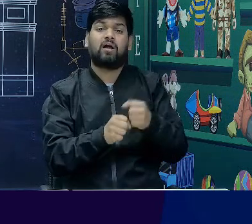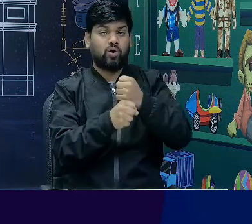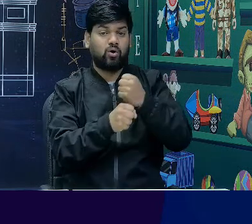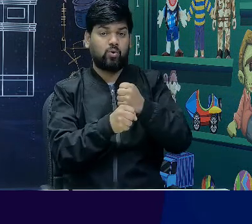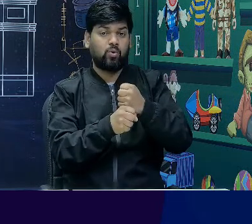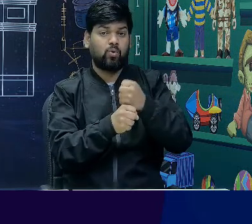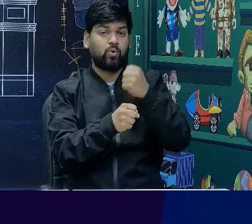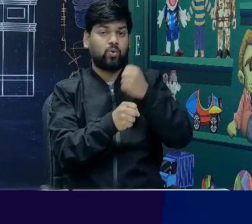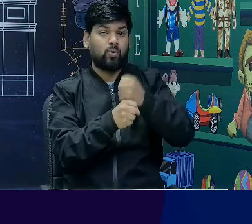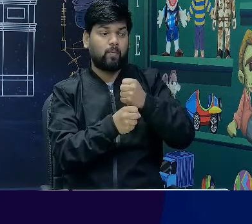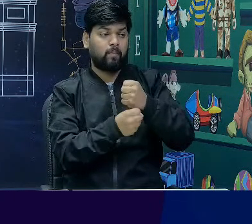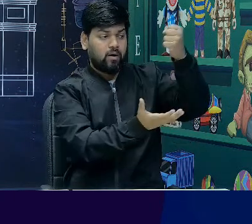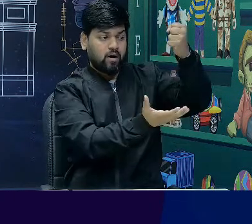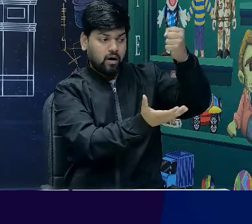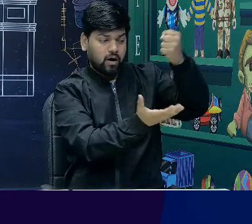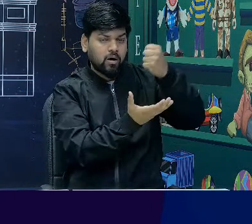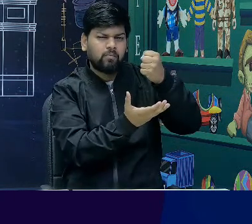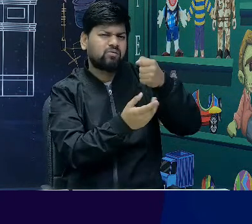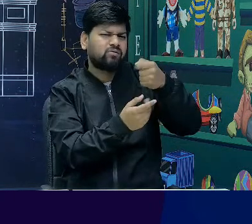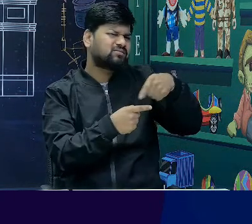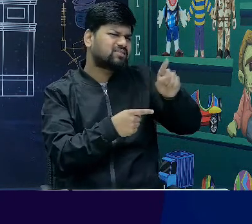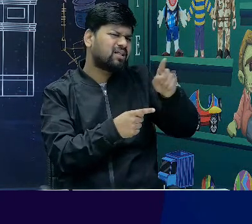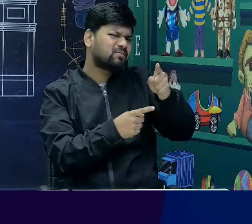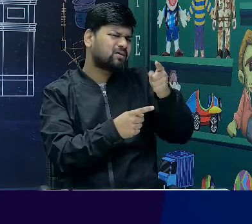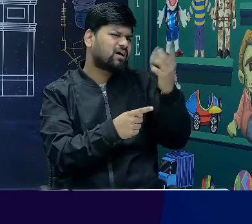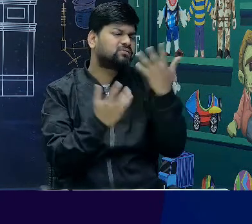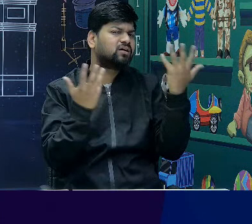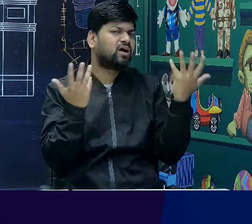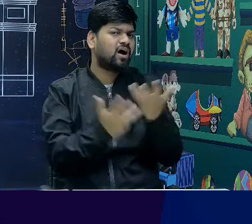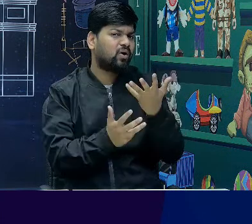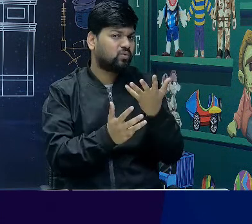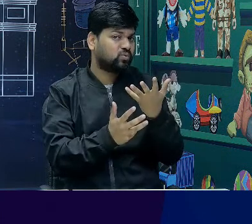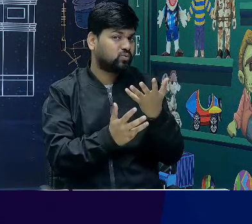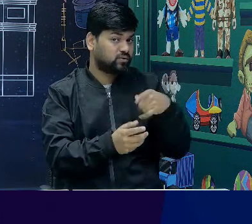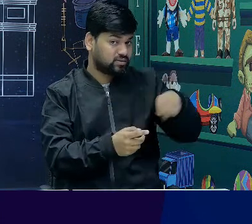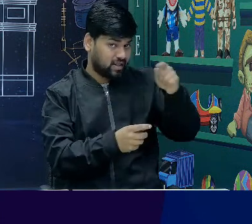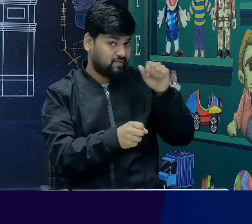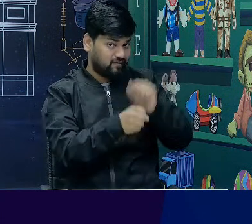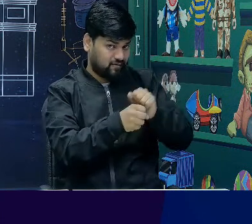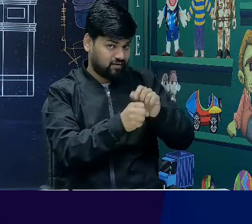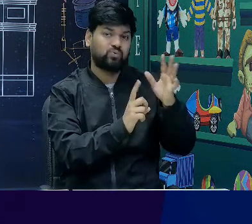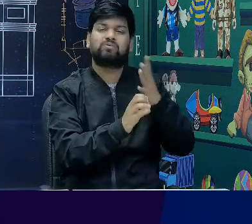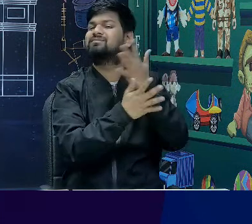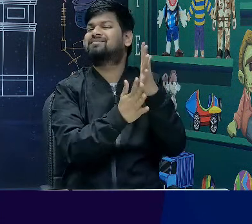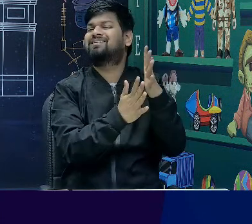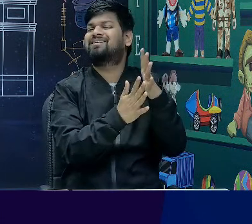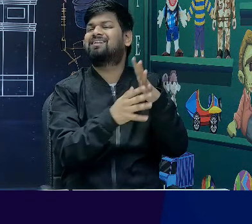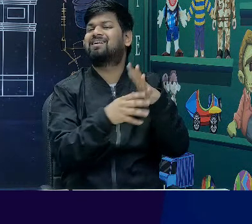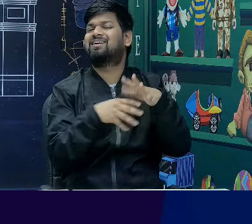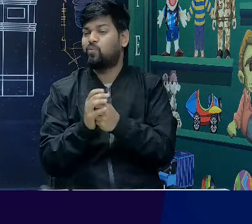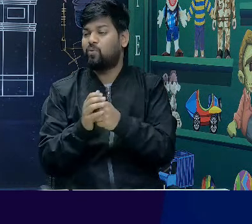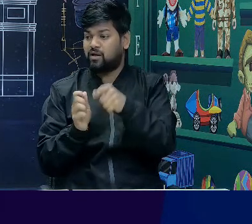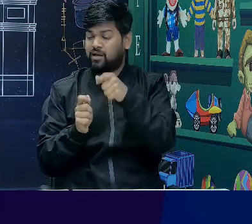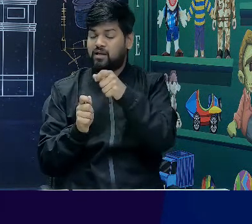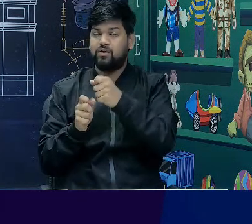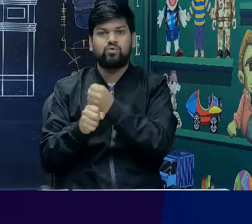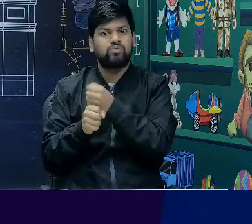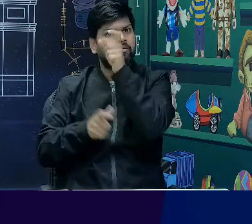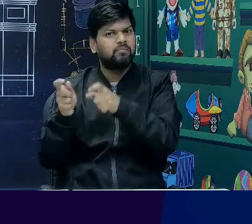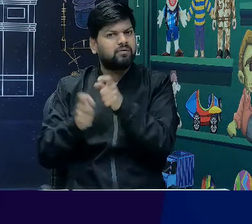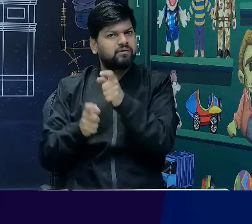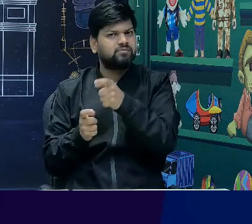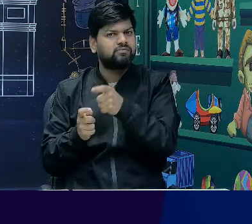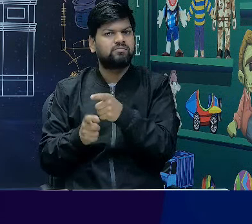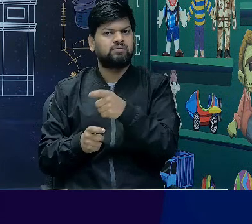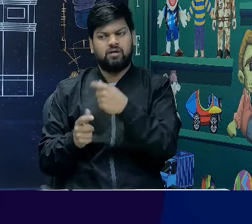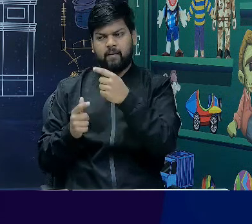कमा रही है, हम उनको टैक्स की फॉर्म में पैसा देते हैं और वो वही पैसा इकोनॉमी में एक्सपेंडिचर के लिए लगाती है.